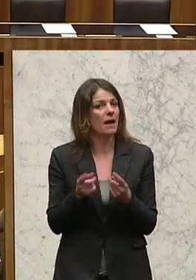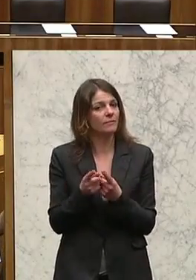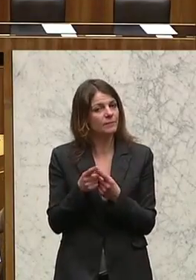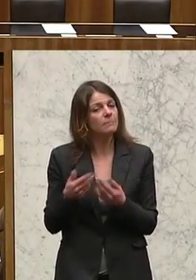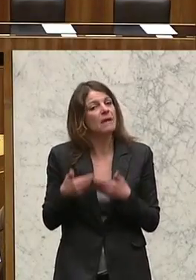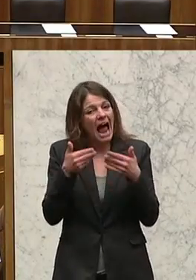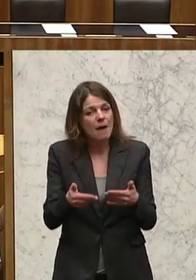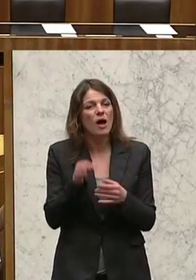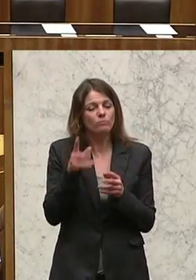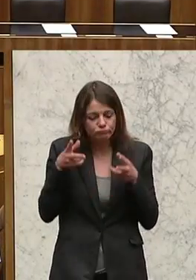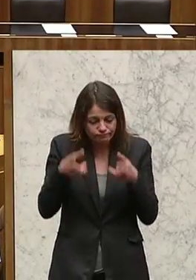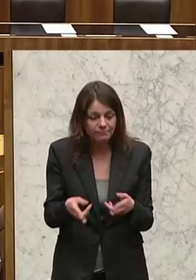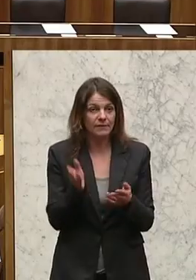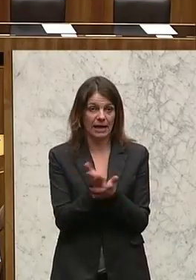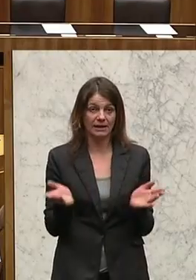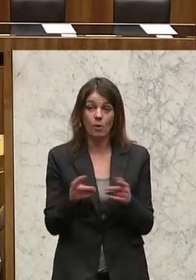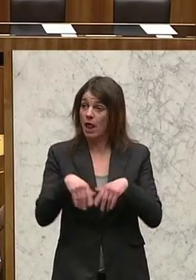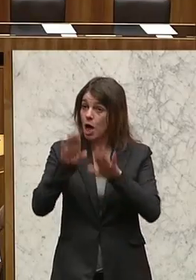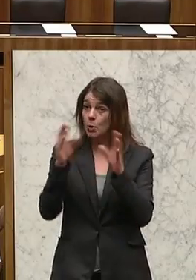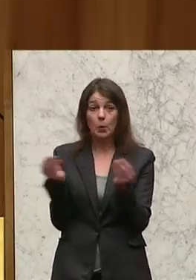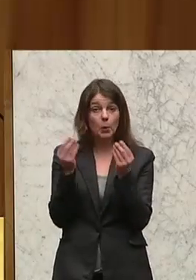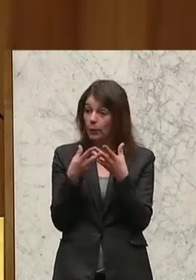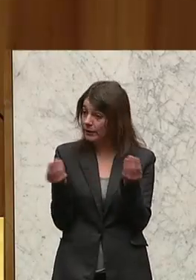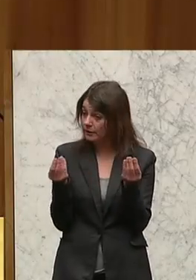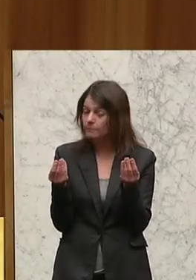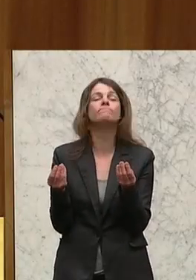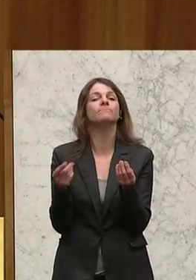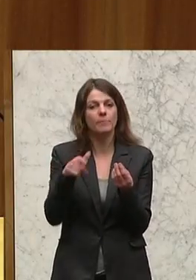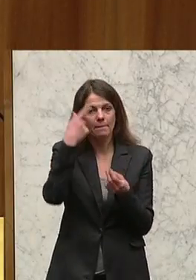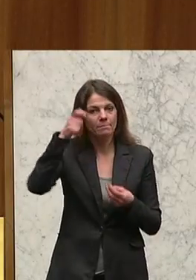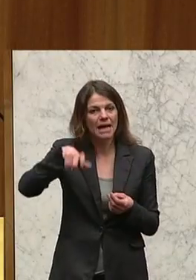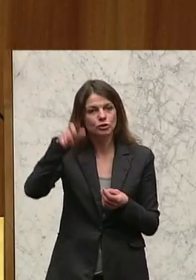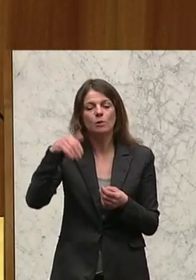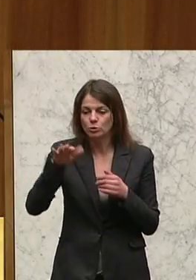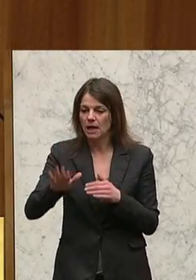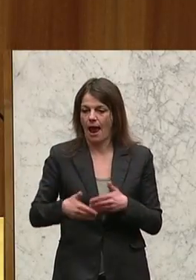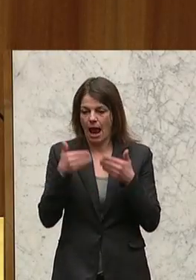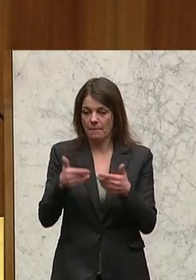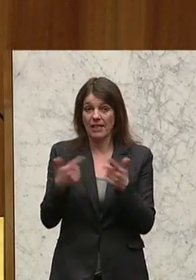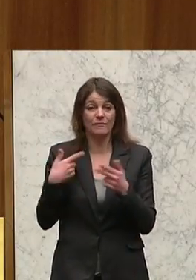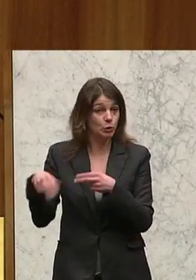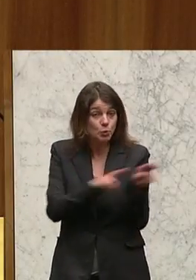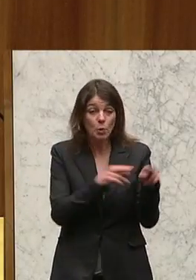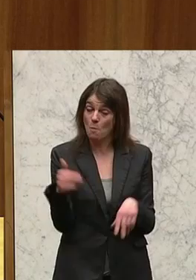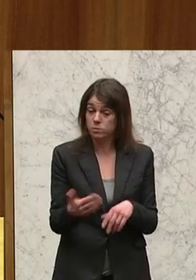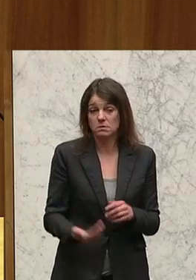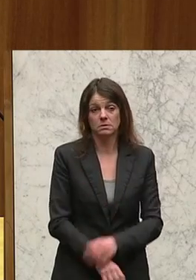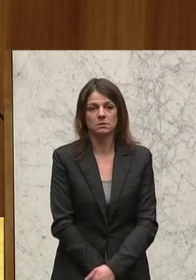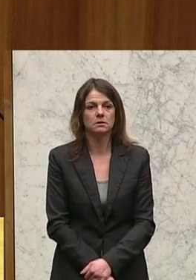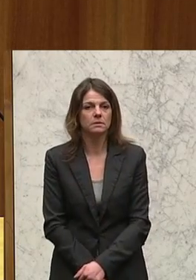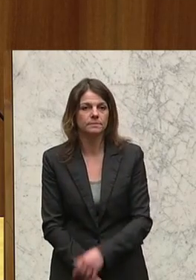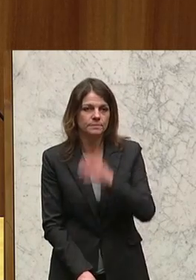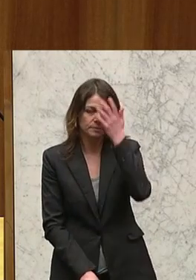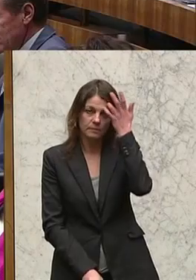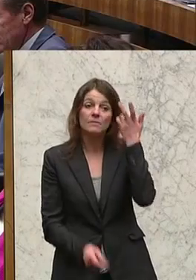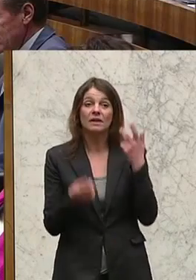Zeit. Und wenn der Asylgrund weggefallen sein wird, haben diese Menschen in ihre Heimatländer zurückzukehren.